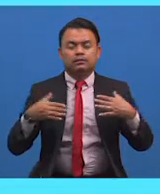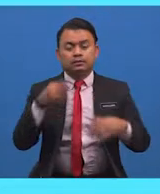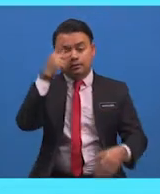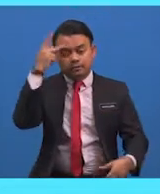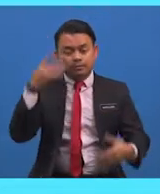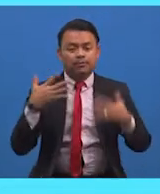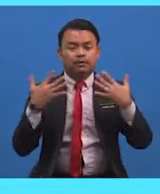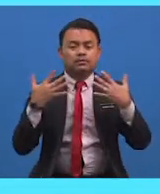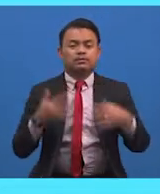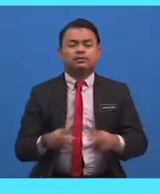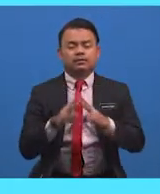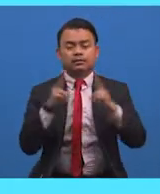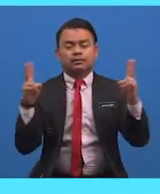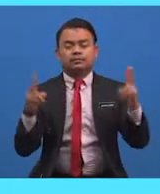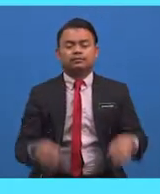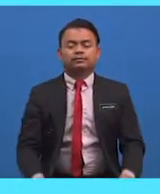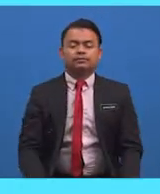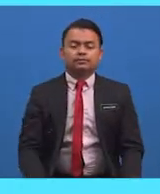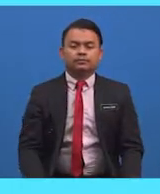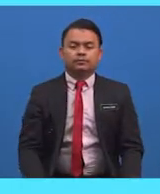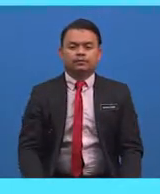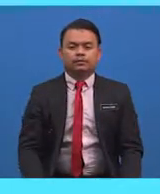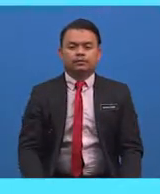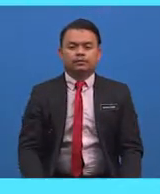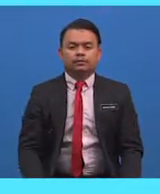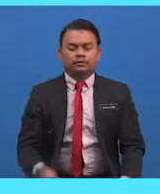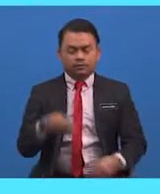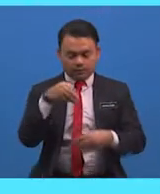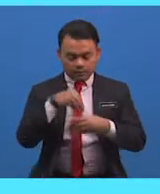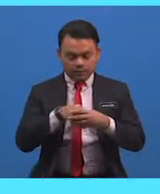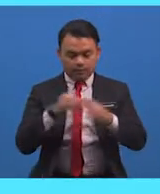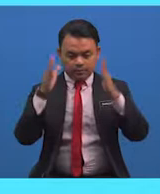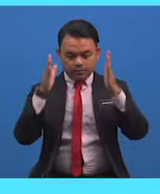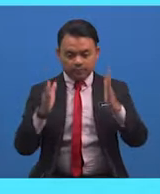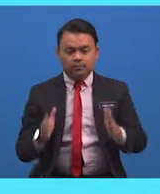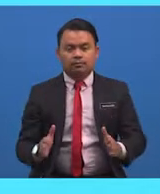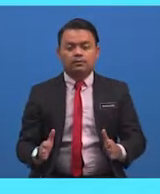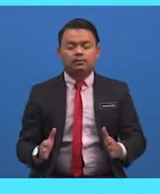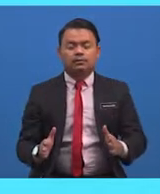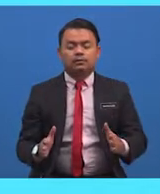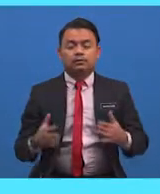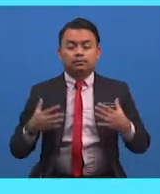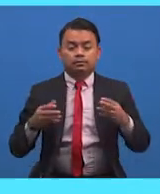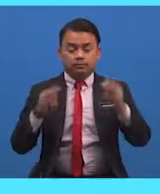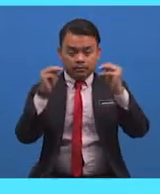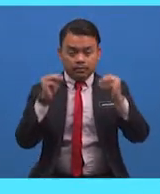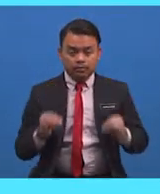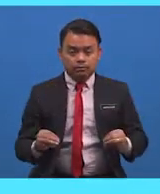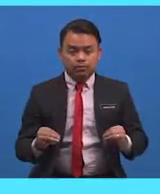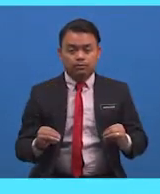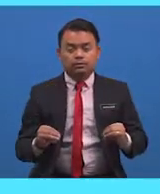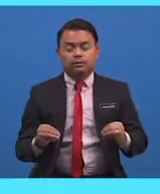kelima ialah genetik manusia terganggu. Kesan bahangan yang berlebihan juga mempengaruhi genetik